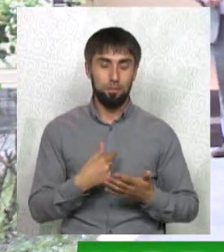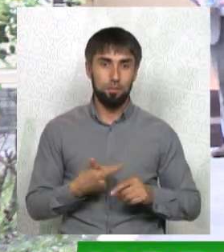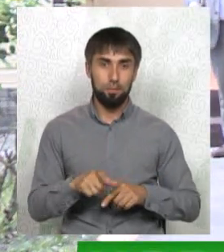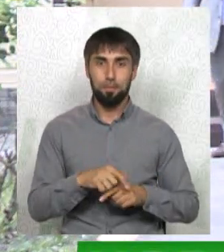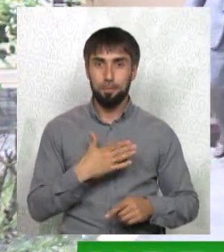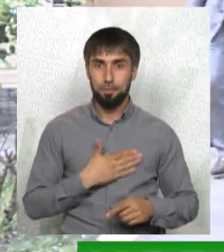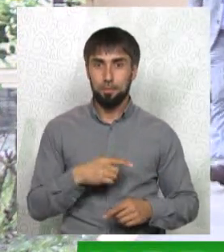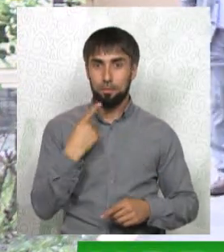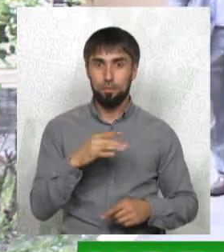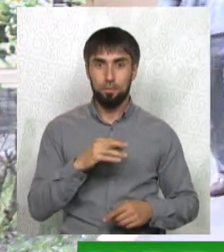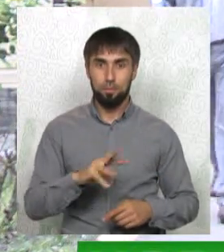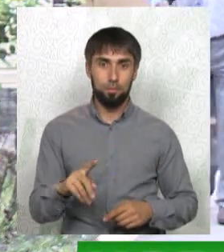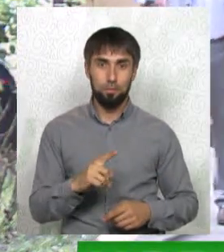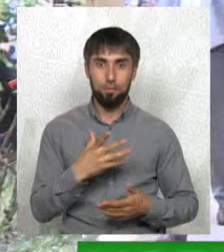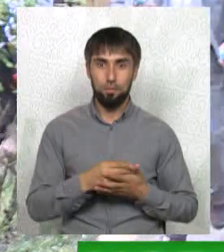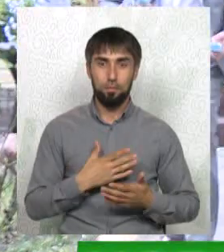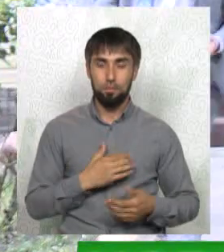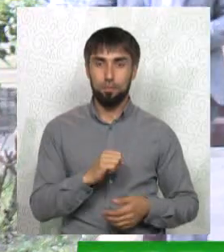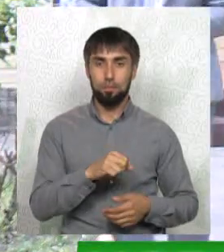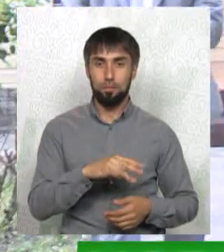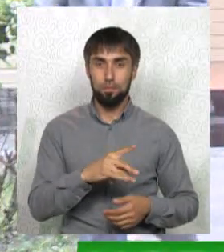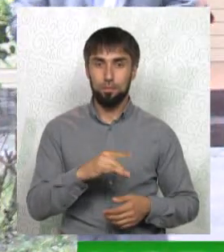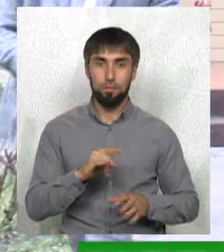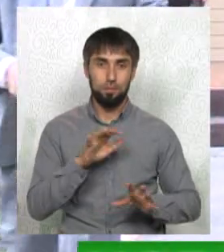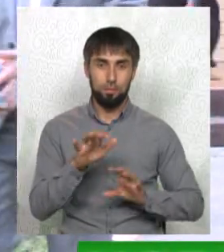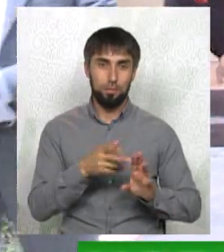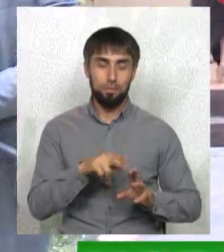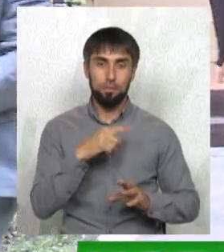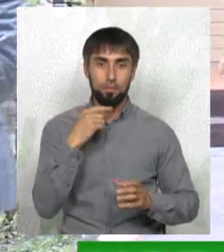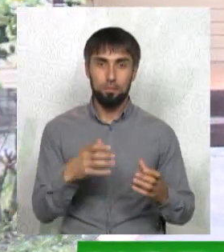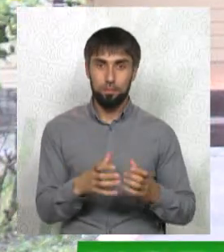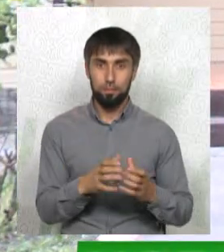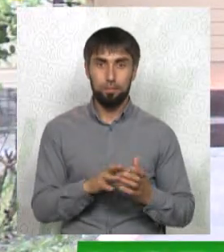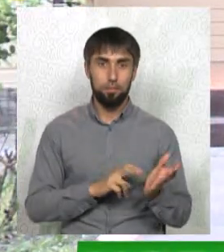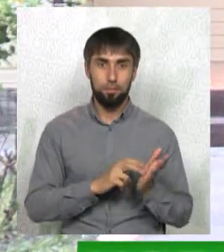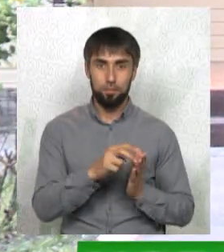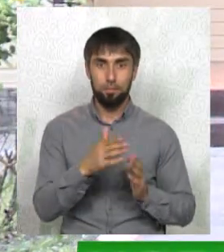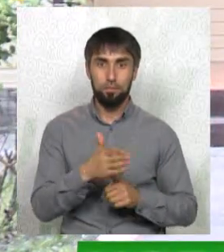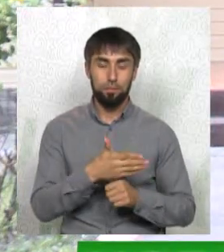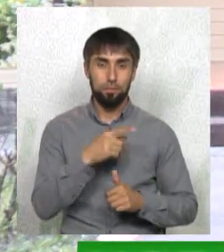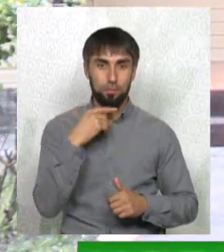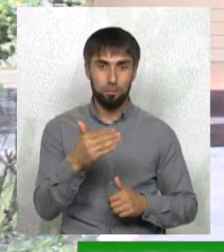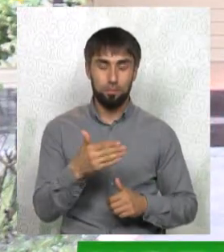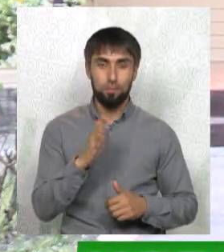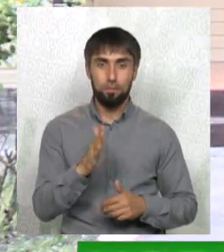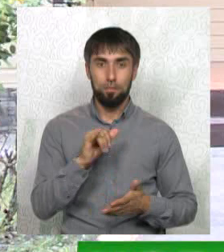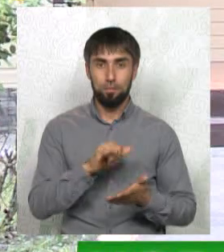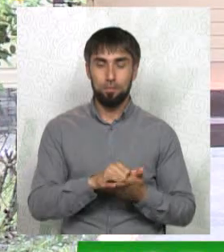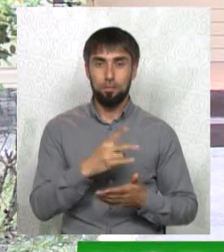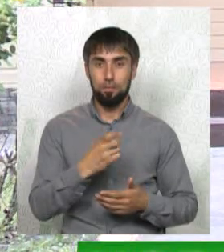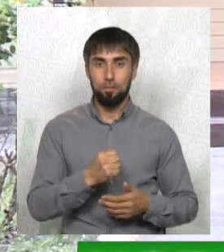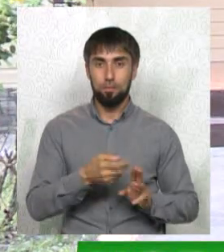приятно говорить о том, что наши альпинисты, группа ингушских альпинистов поднимает российский триколор